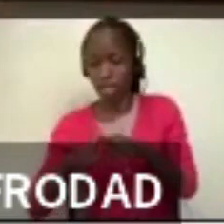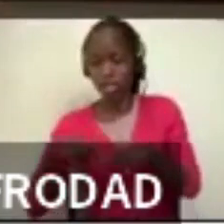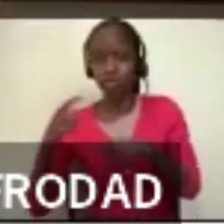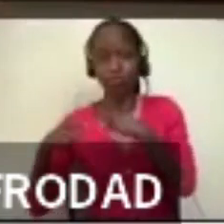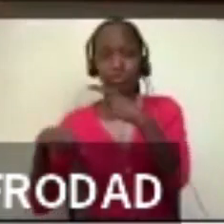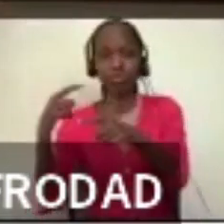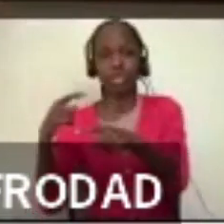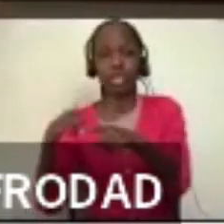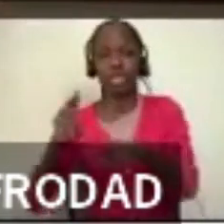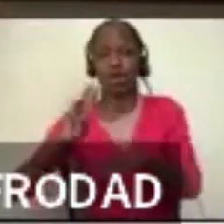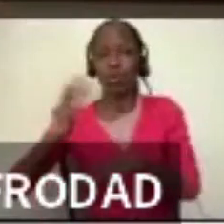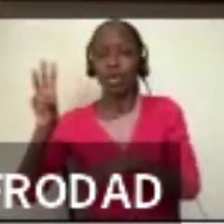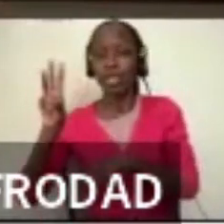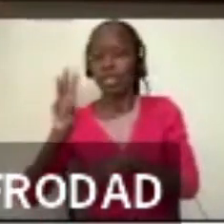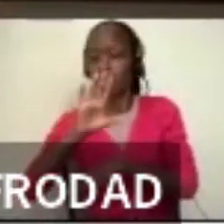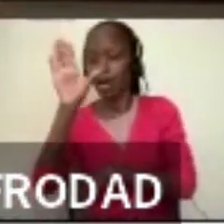Media Awards.